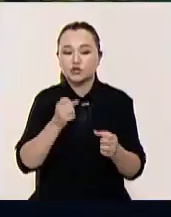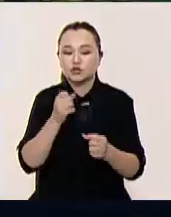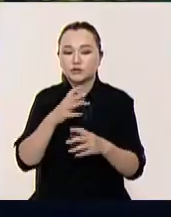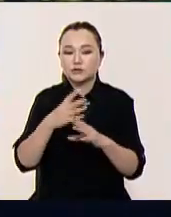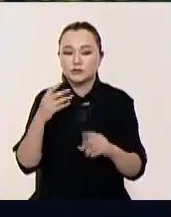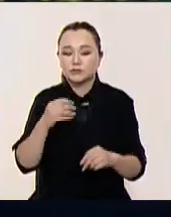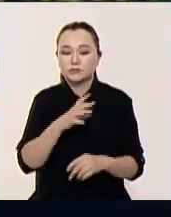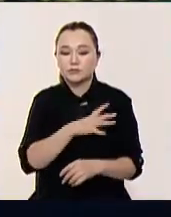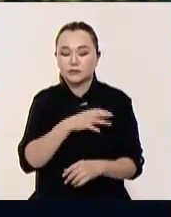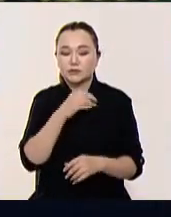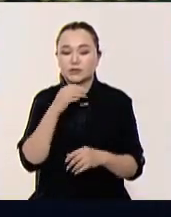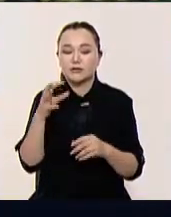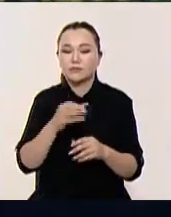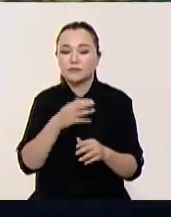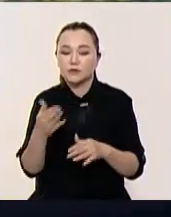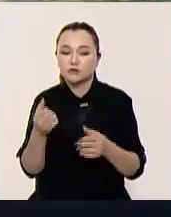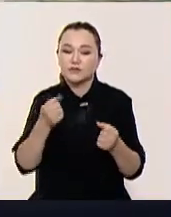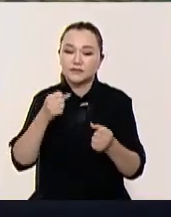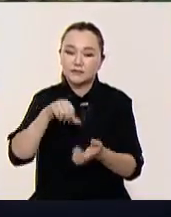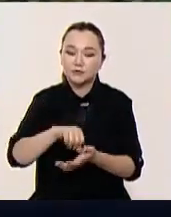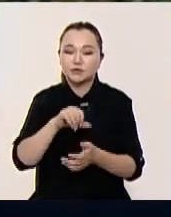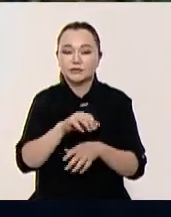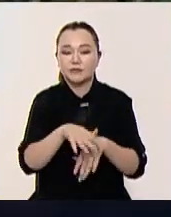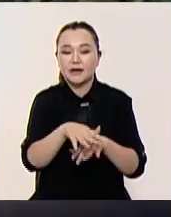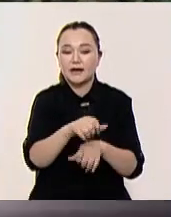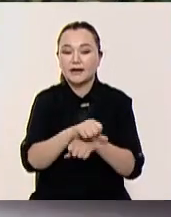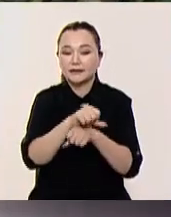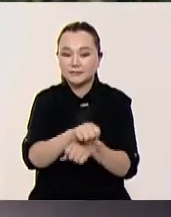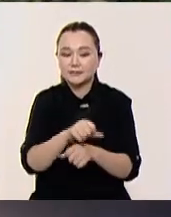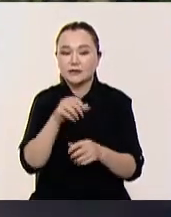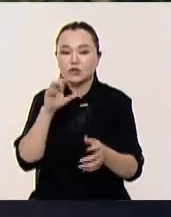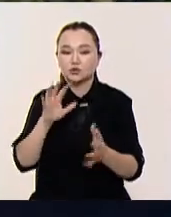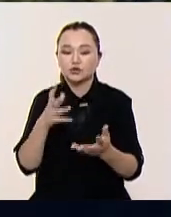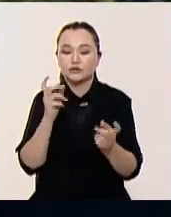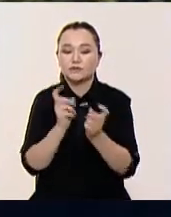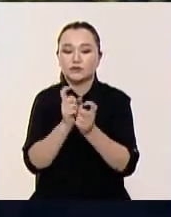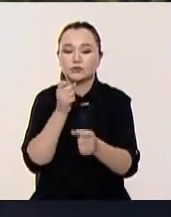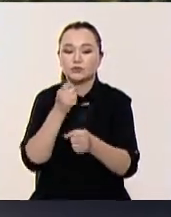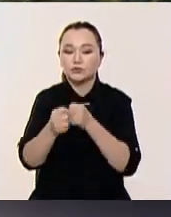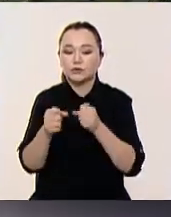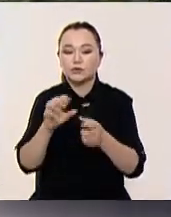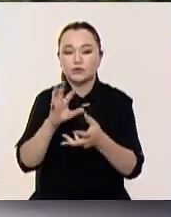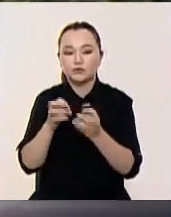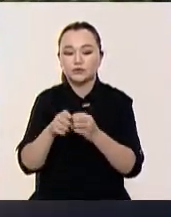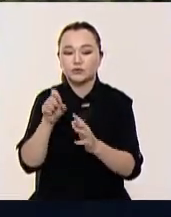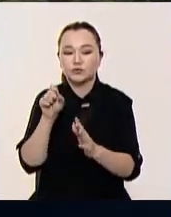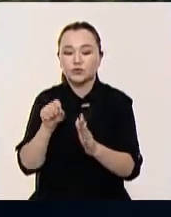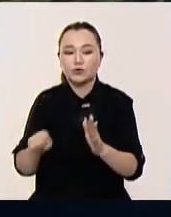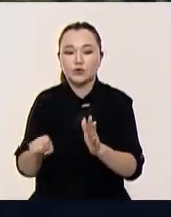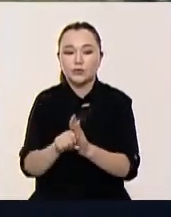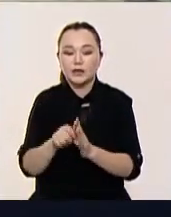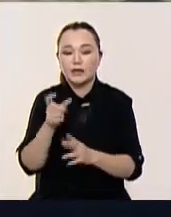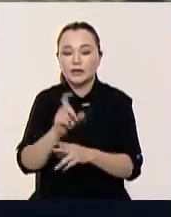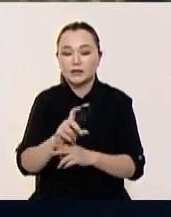машины. В итоге между водителем и участником акции произошел конфликт. Удар для водителя стал смертельным. Но и сегодня